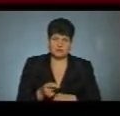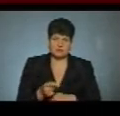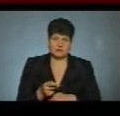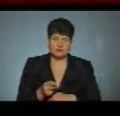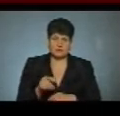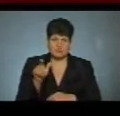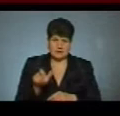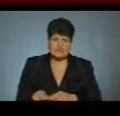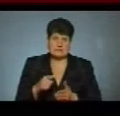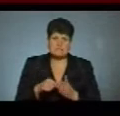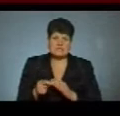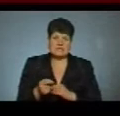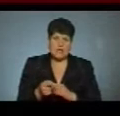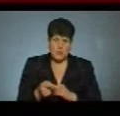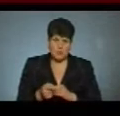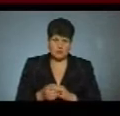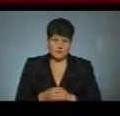міста Тернополя